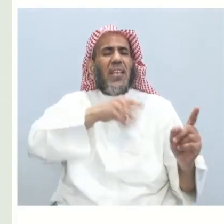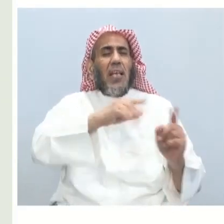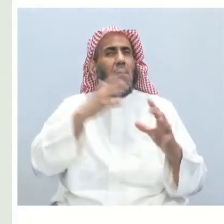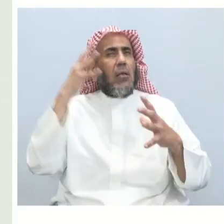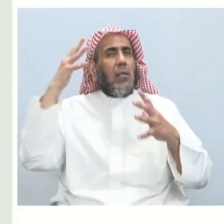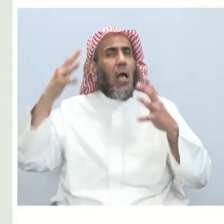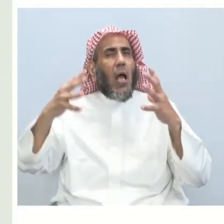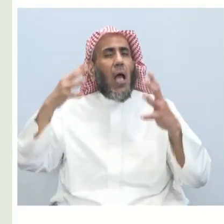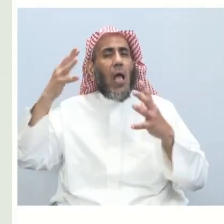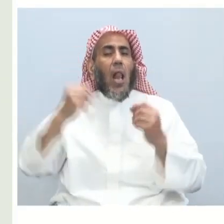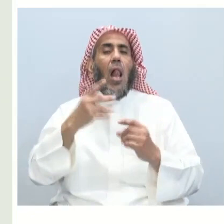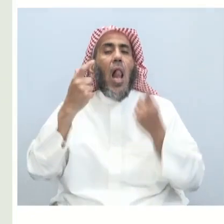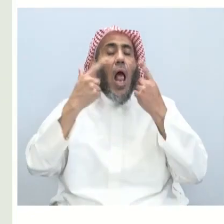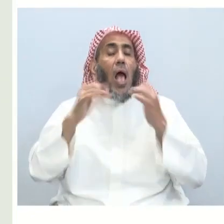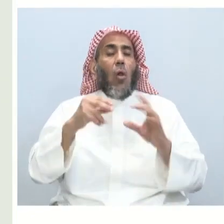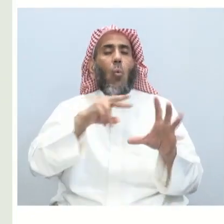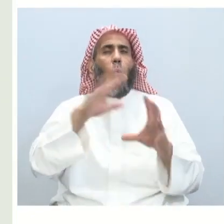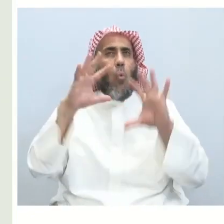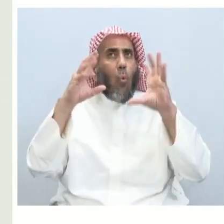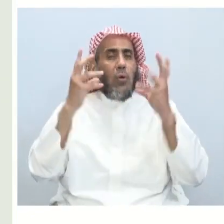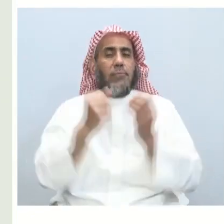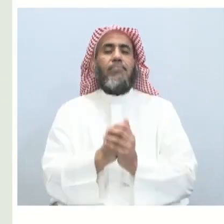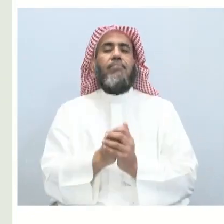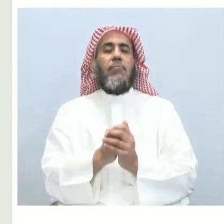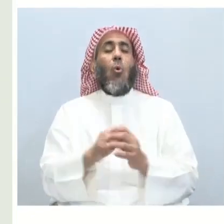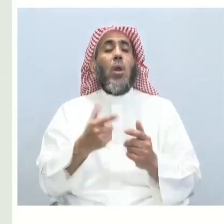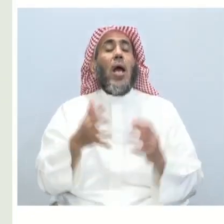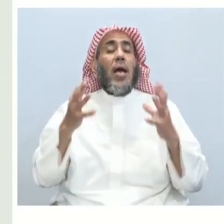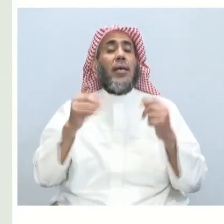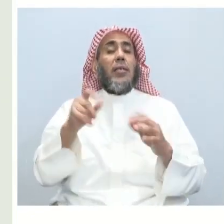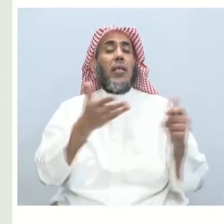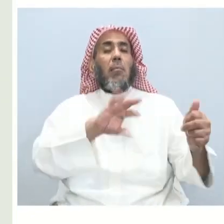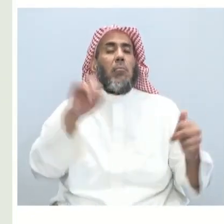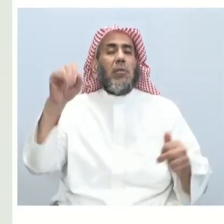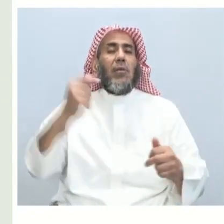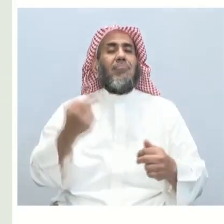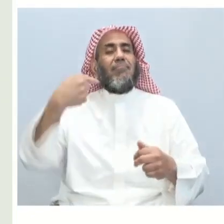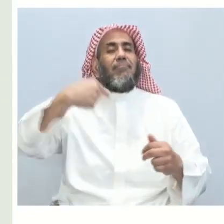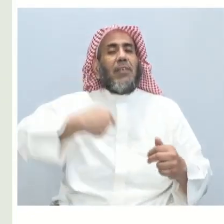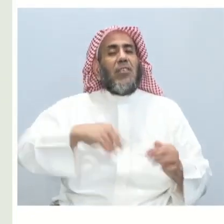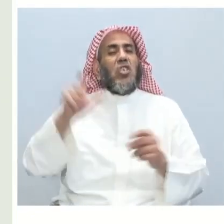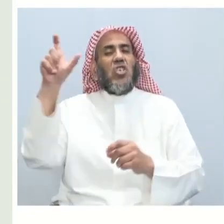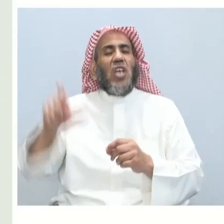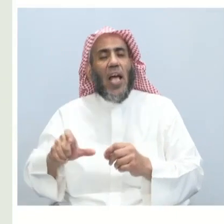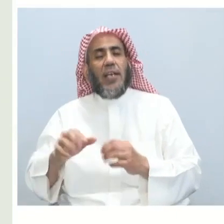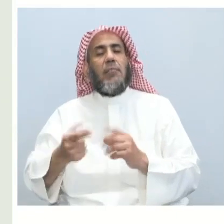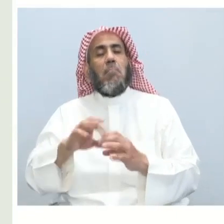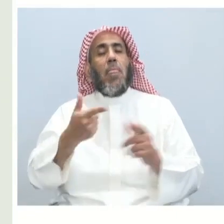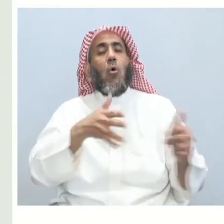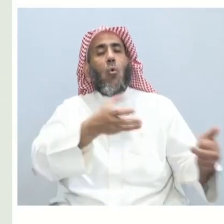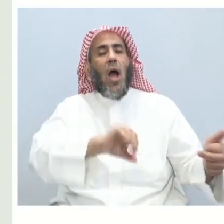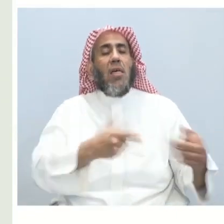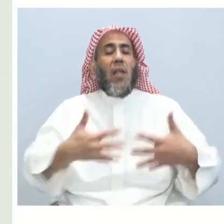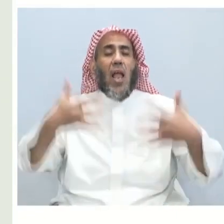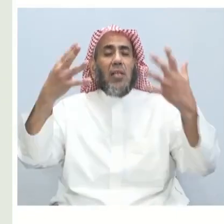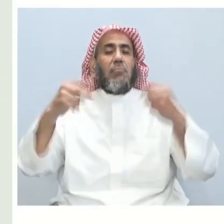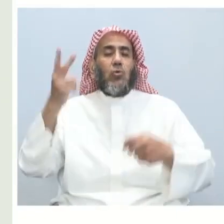يتخيل حياتها التي امامه ويتكلم عن ذلك ومنه رثاء محمد حسن فقي لنفسه وهذا رثاء النفس ايضا وهذا في الادب